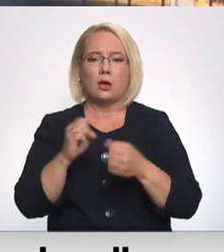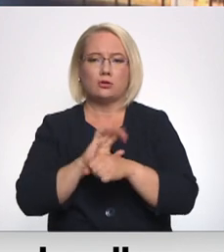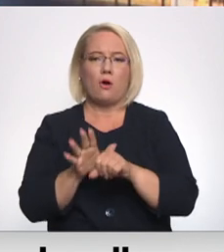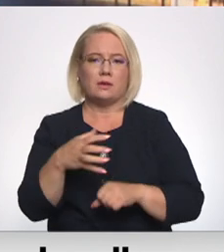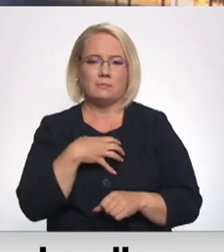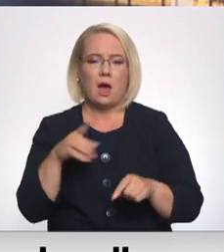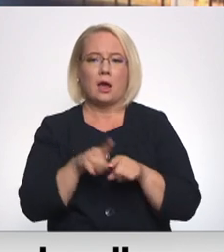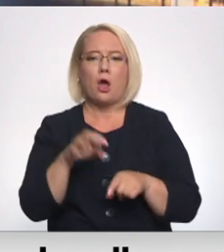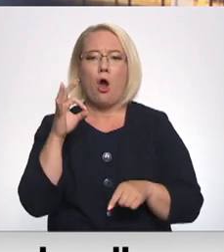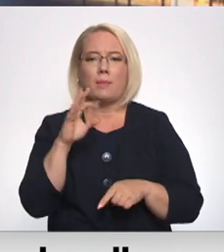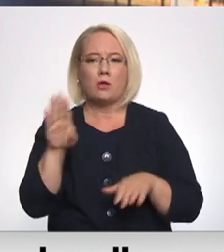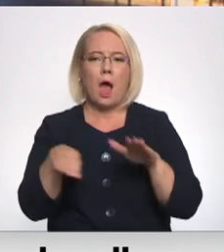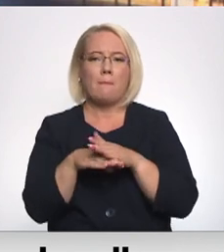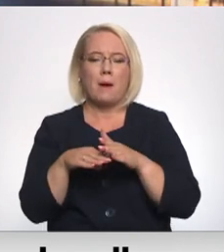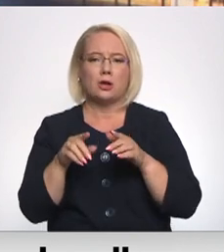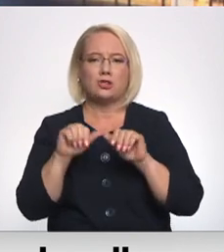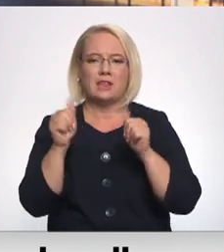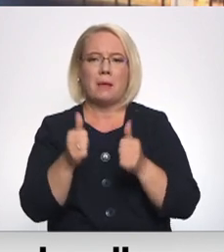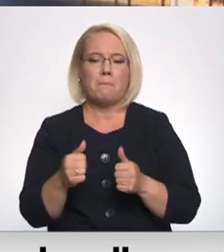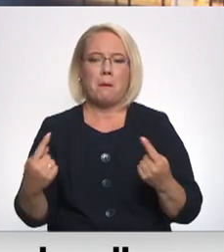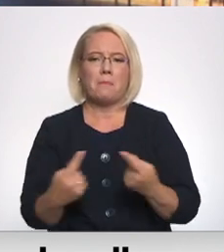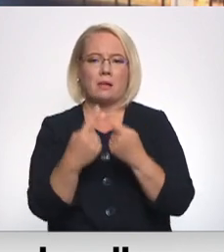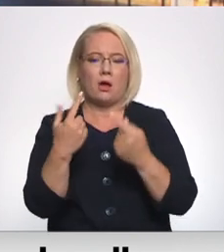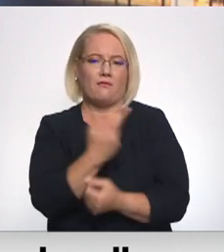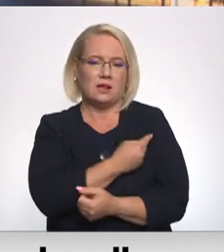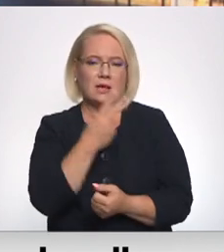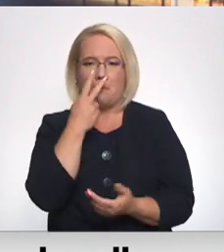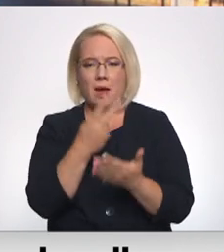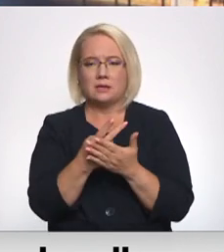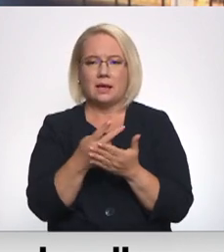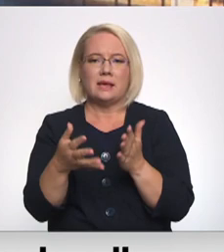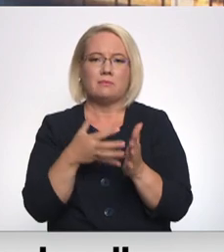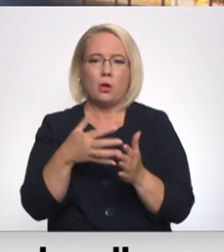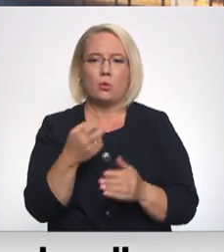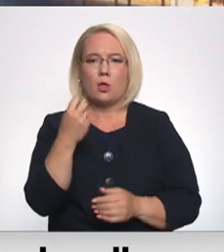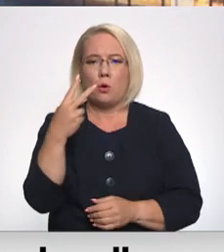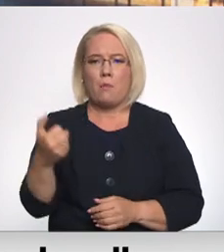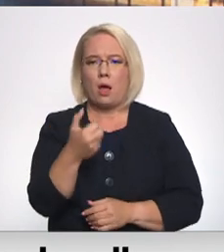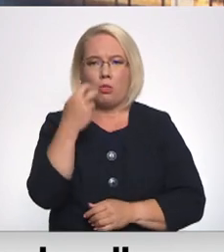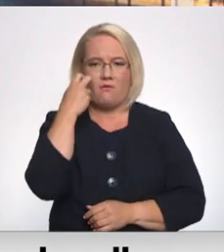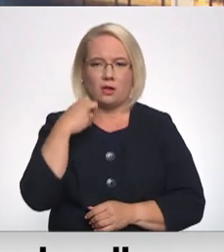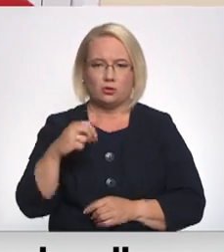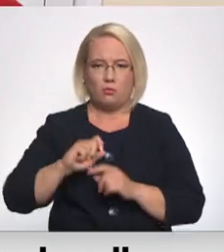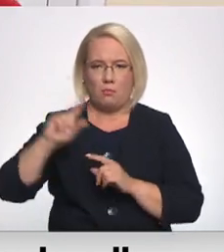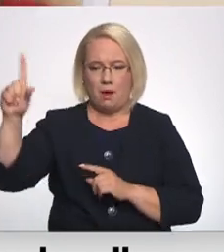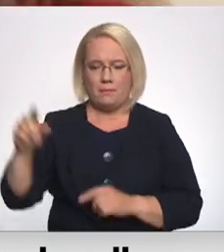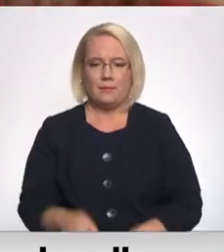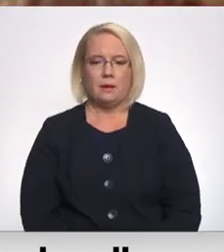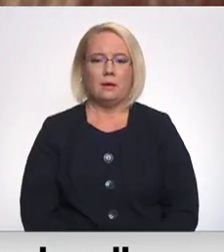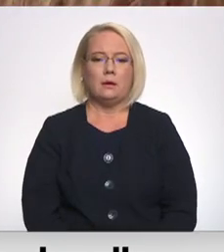Omikrona apakštipa. Pielāgotās vakcīnas paredzētas lietošanai no 12 gadu vecuma. Stāstāja Kinca.